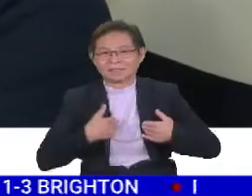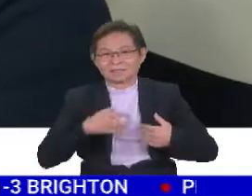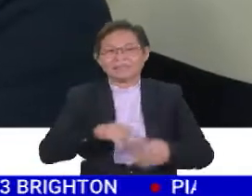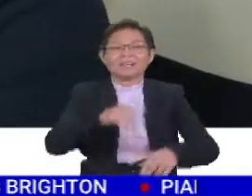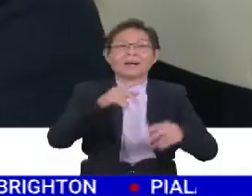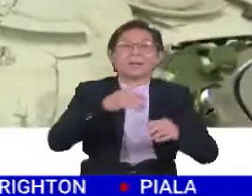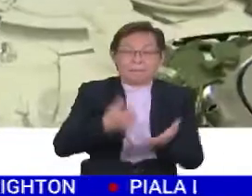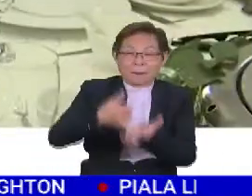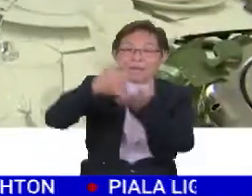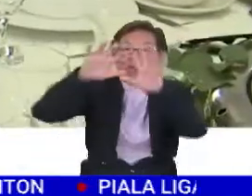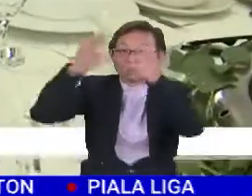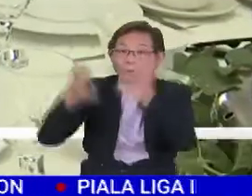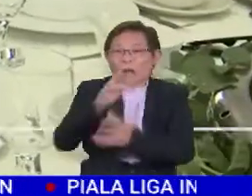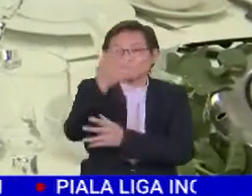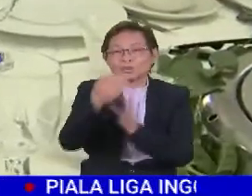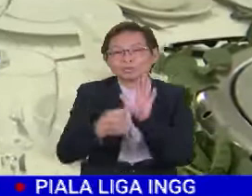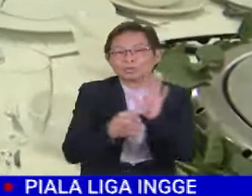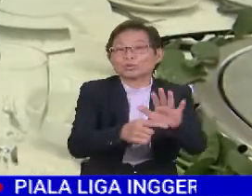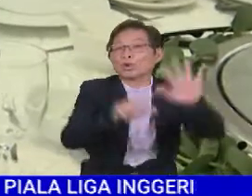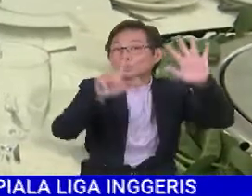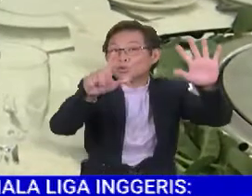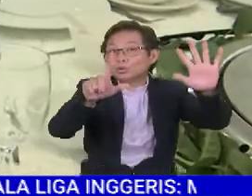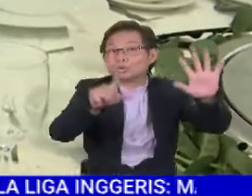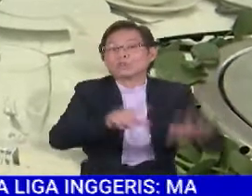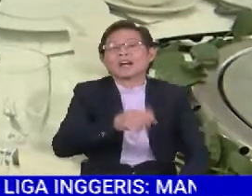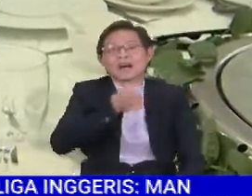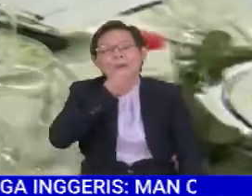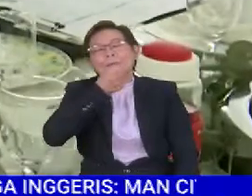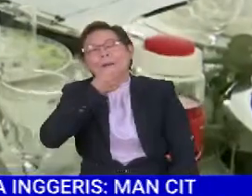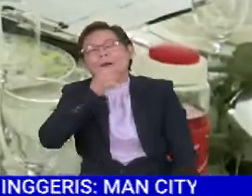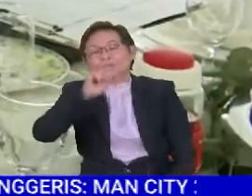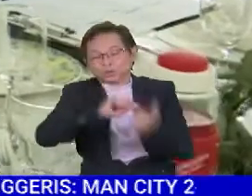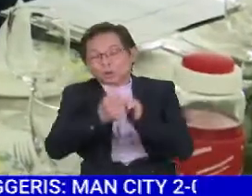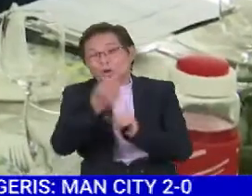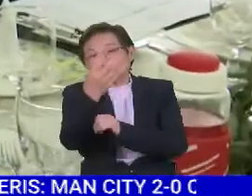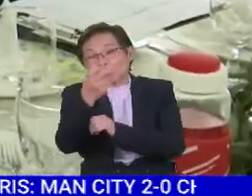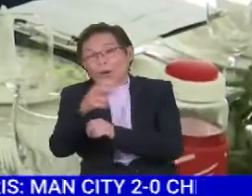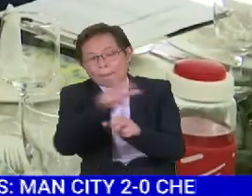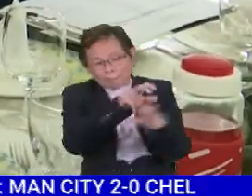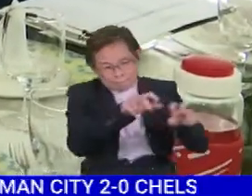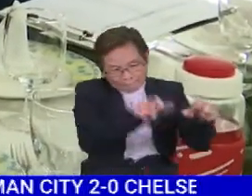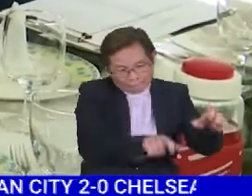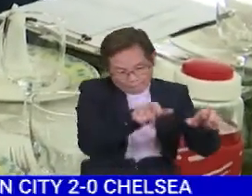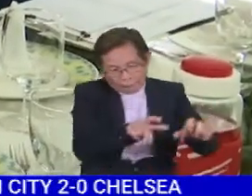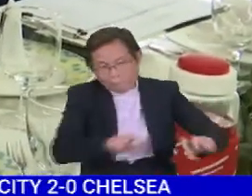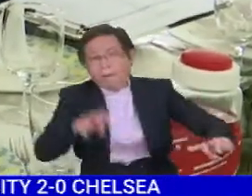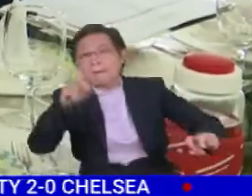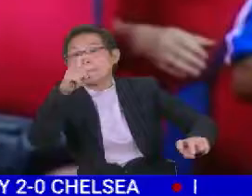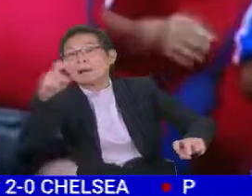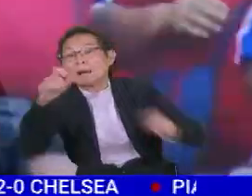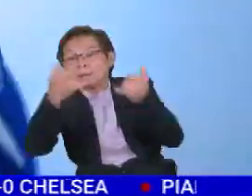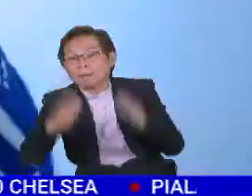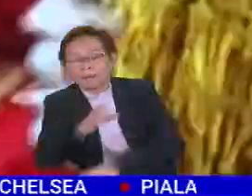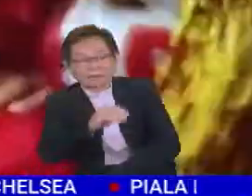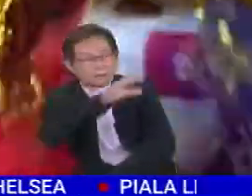Bagi edisi Piala Dunia ini, RTM turut tampil dengan 7 pengacara sukan dan 12 panel jemputan terdiri daripada bekas pemain dan